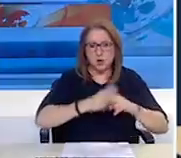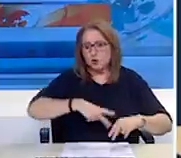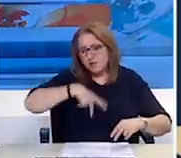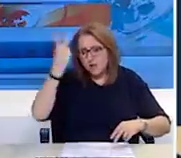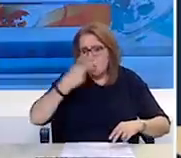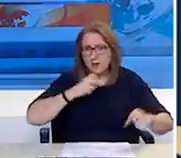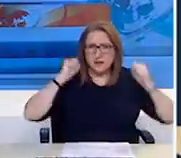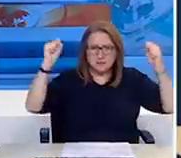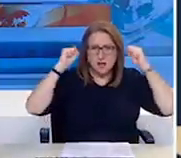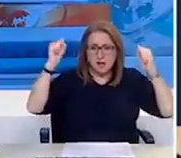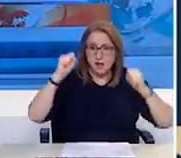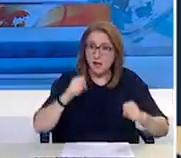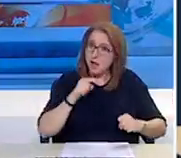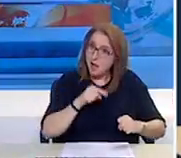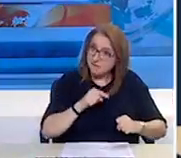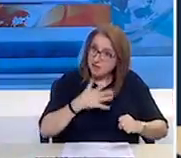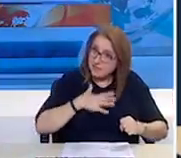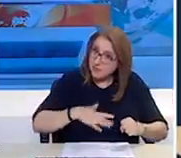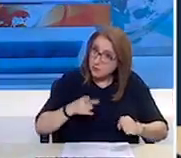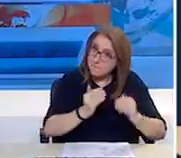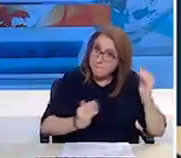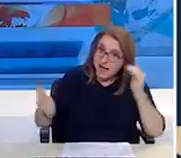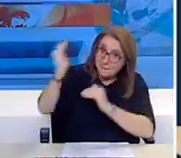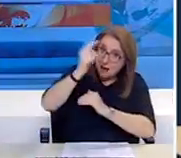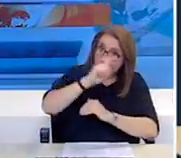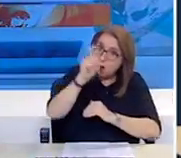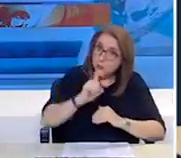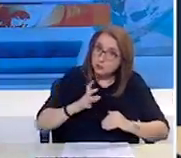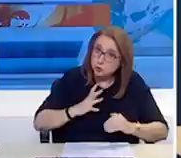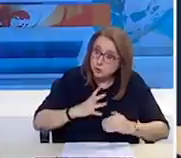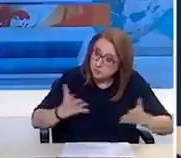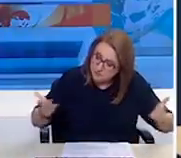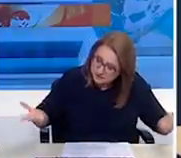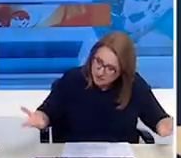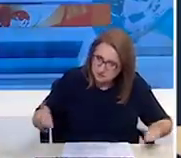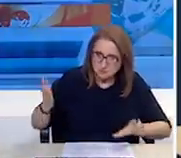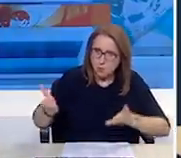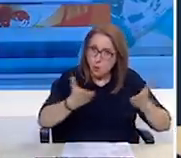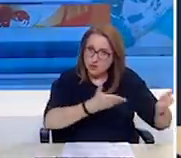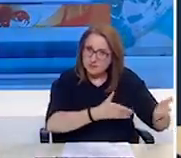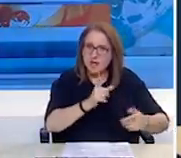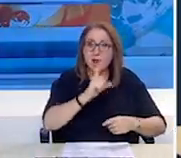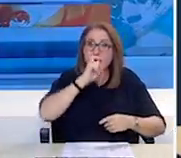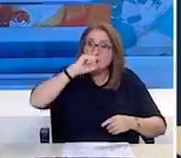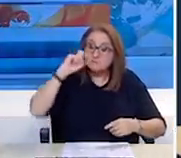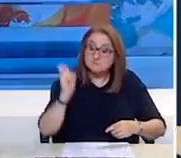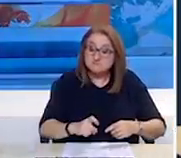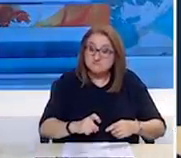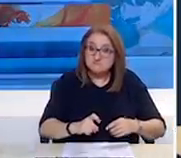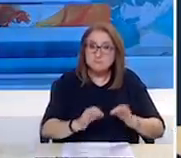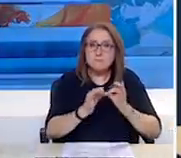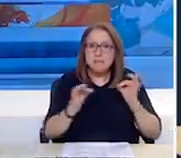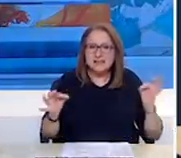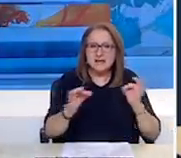αποστασιοποίησης, υπάρχει απέτηση να τηρούνται οι κανόνες και τα μέτρα προστασίας της δημόσιας υγείας. Σε κάθε συγκέντρωση πολιτικής διαμαρτυρίας που θα γίνεται